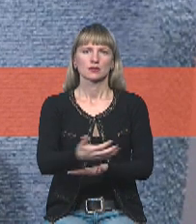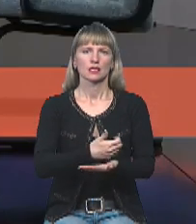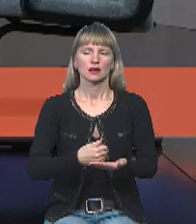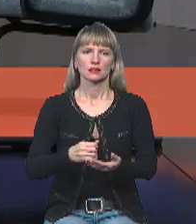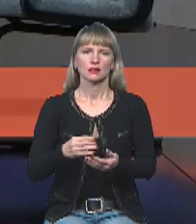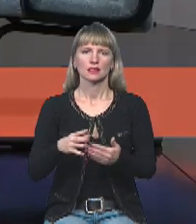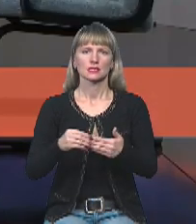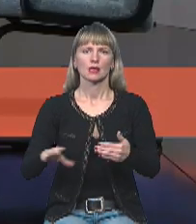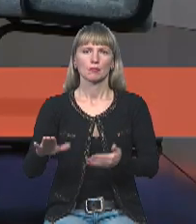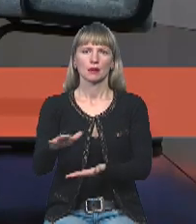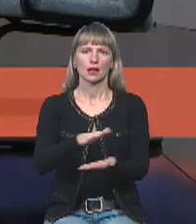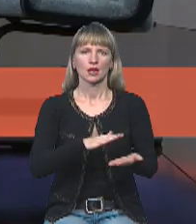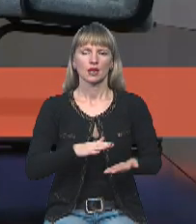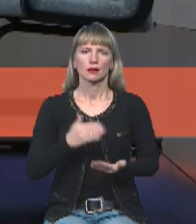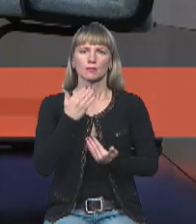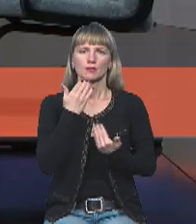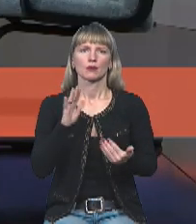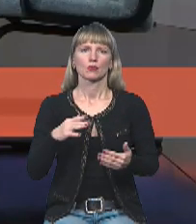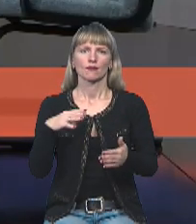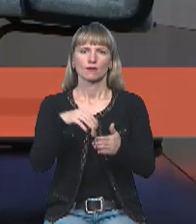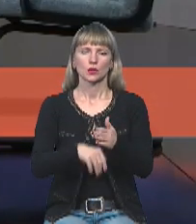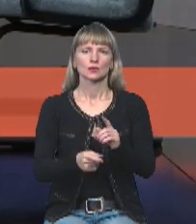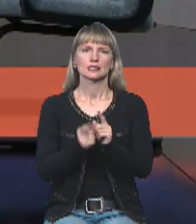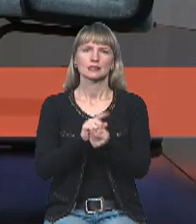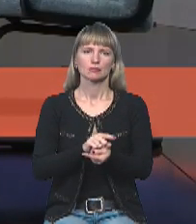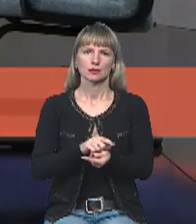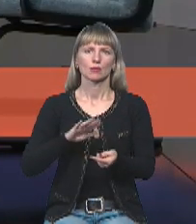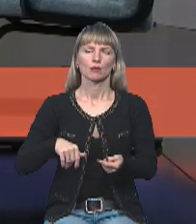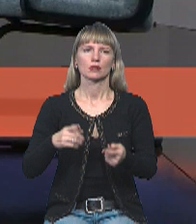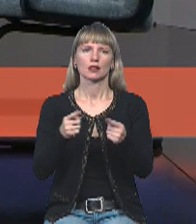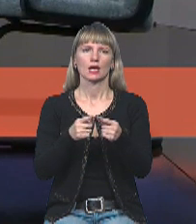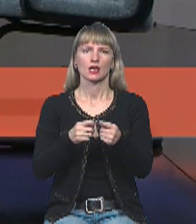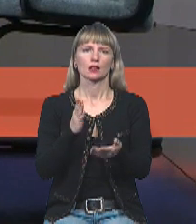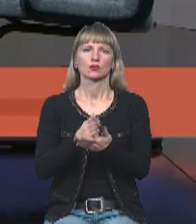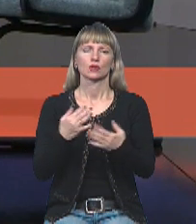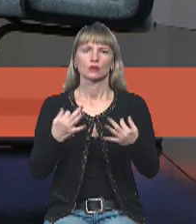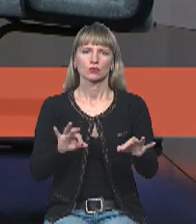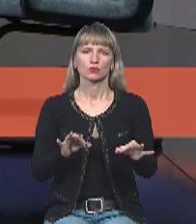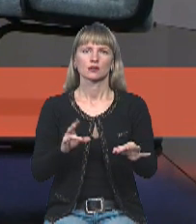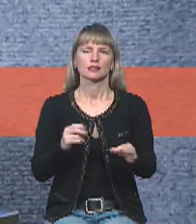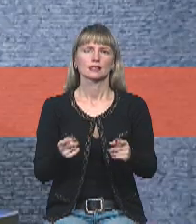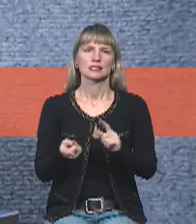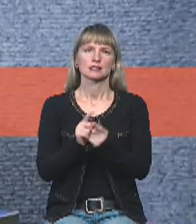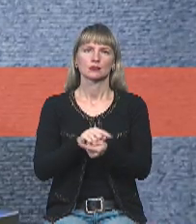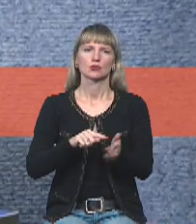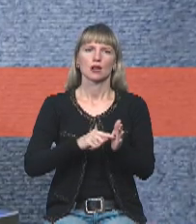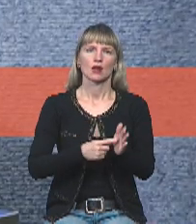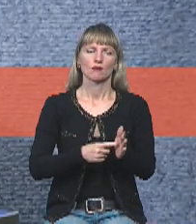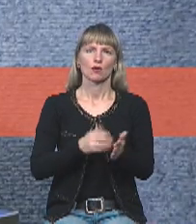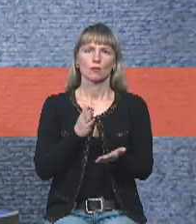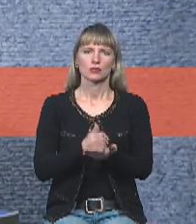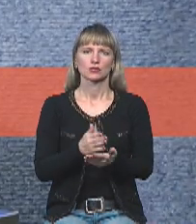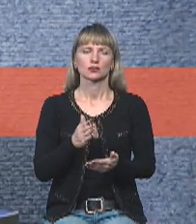ґрунтового покриву одне з останніх, потім вносять інколи зміни, потім на оренду є дозвіл, на зміну цільового призначення